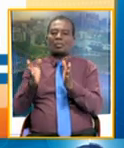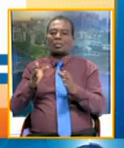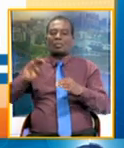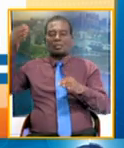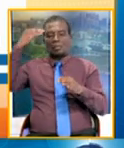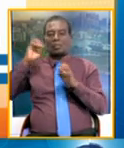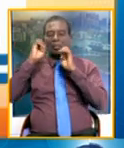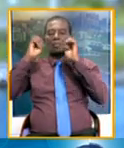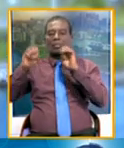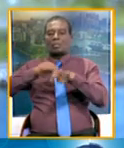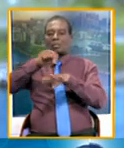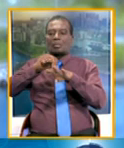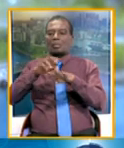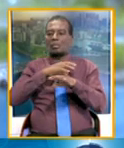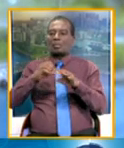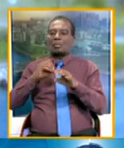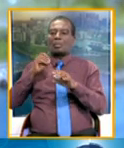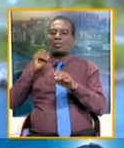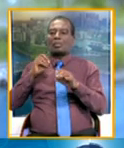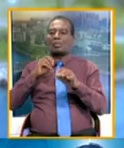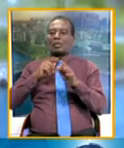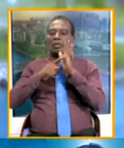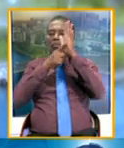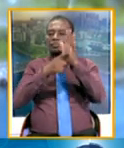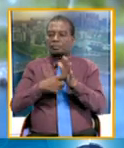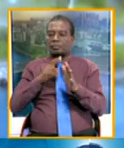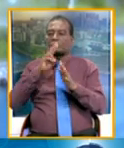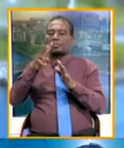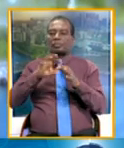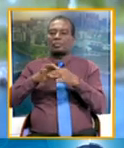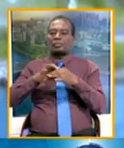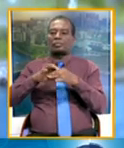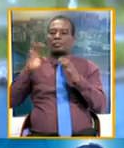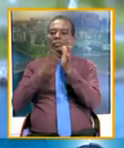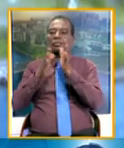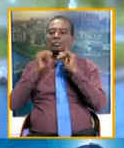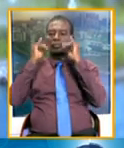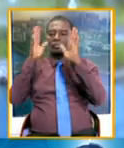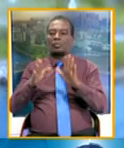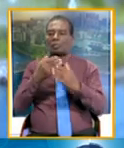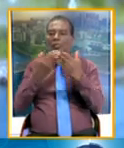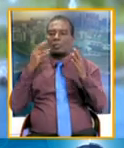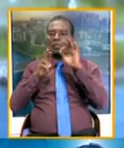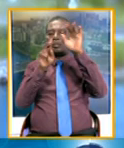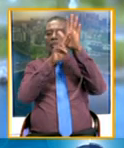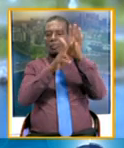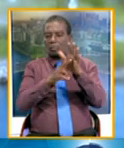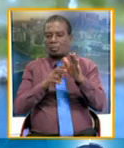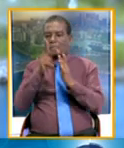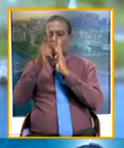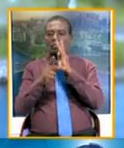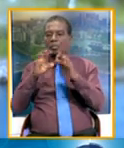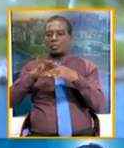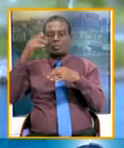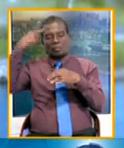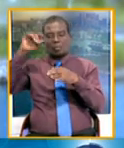l'Éducation nationale a dépeint les réalités de l'école ivoirienne avant de présenter le programme gouvernemental pour une école plus